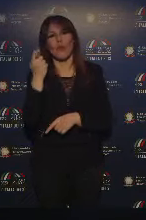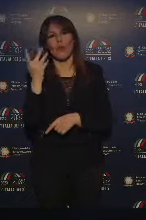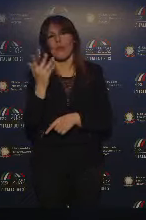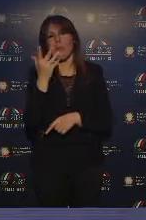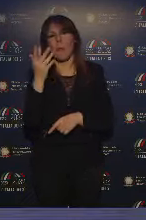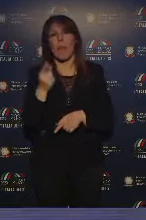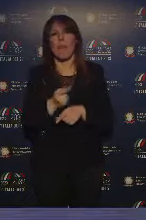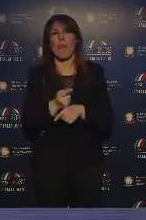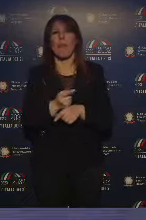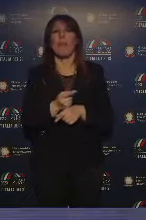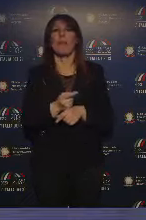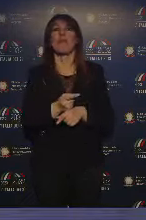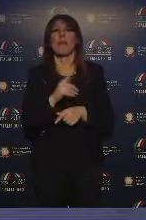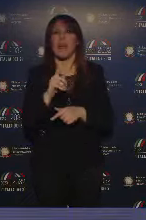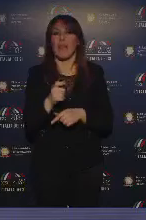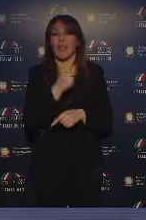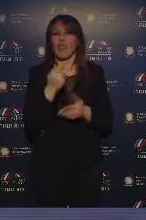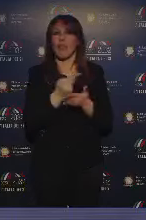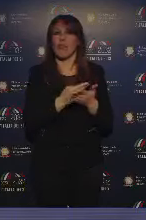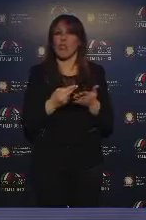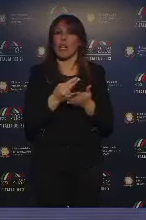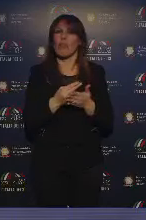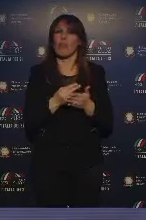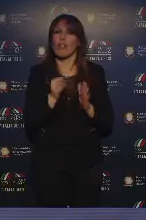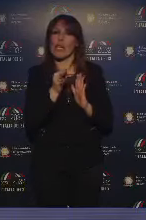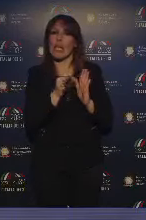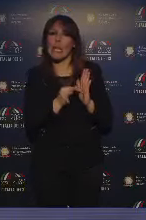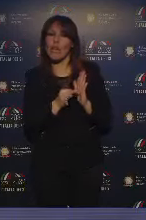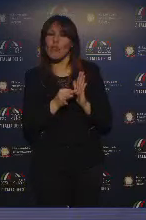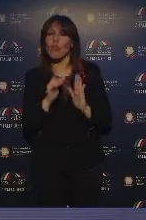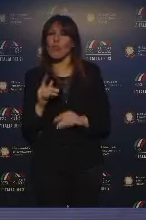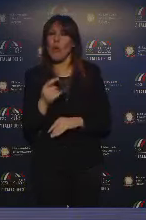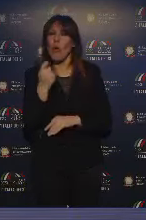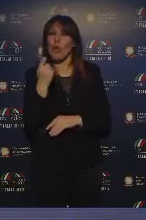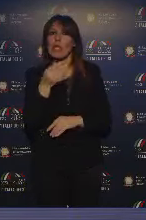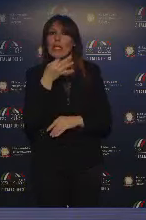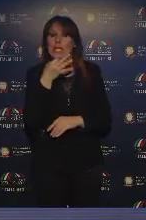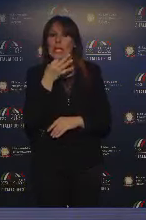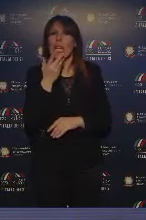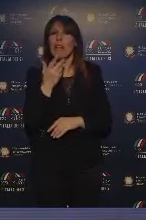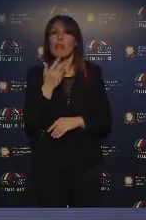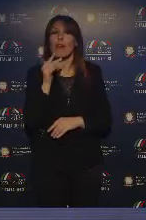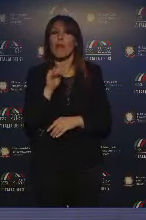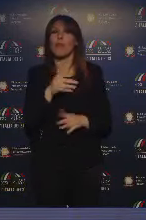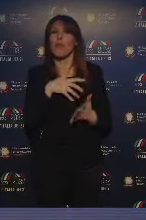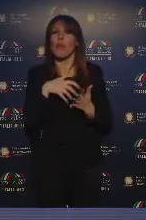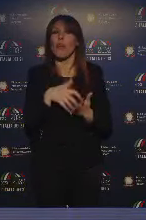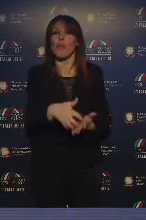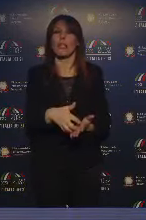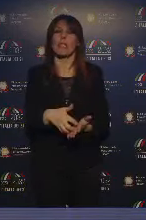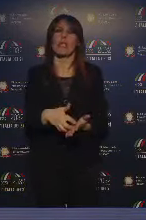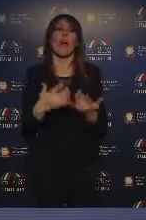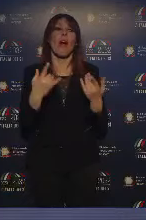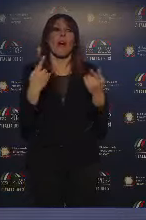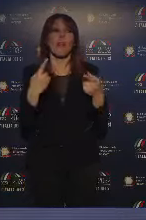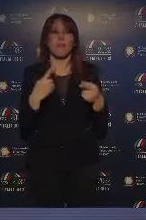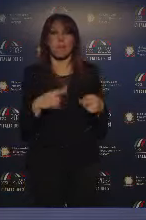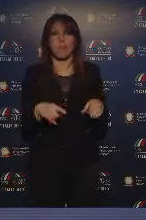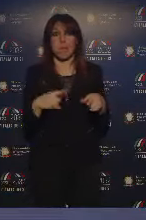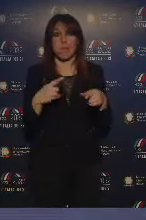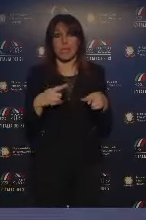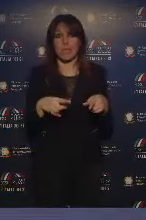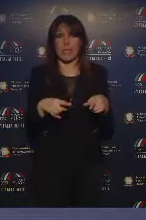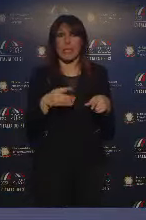e mi fai anche la progettazione su mie indicazioni significa investire nel futuro Questo mi dice che